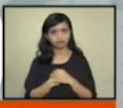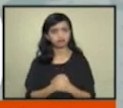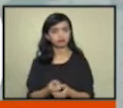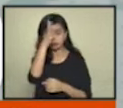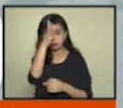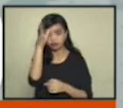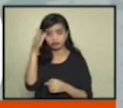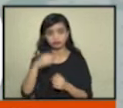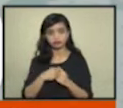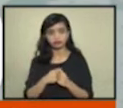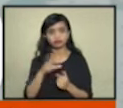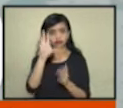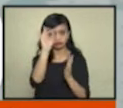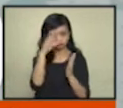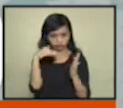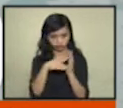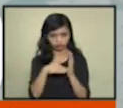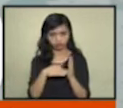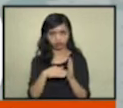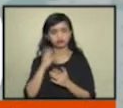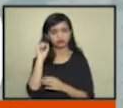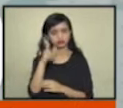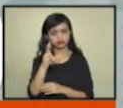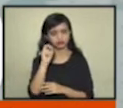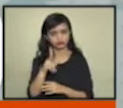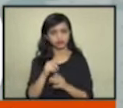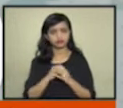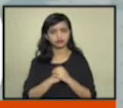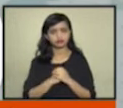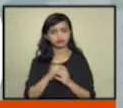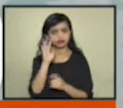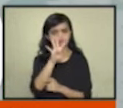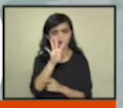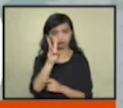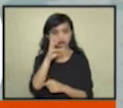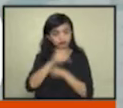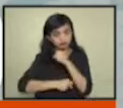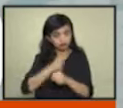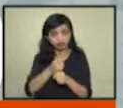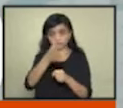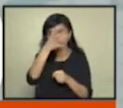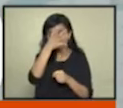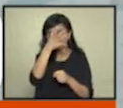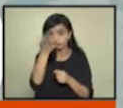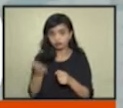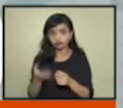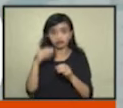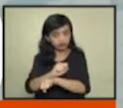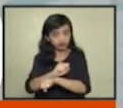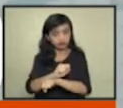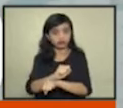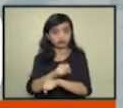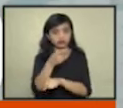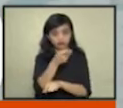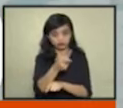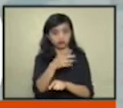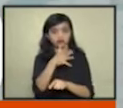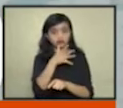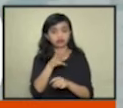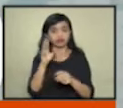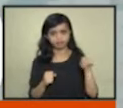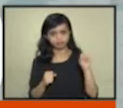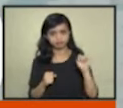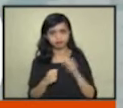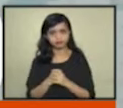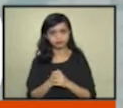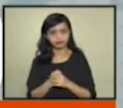kay tatay? 8,000 po, sir, sa isang buwan. So, 46 years na po si tatay nagtatrabaho doon, kayo po na 35